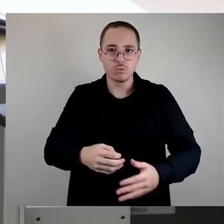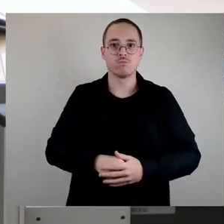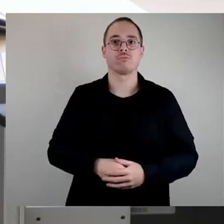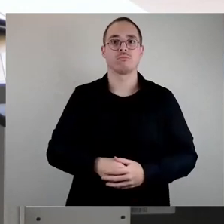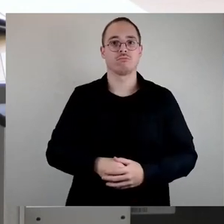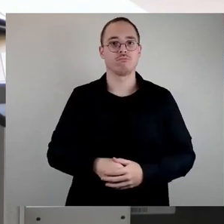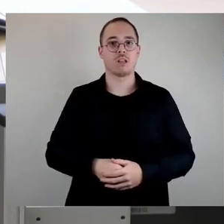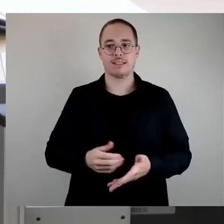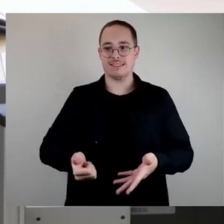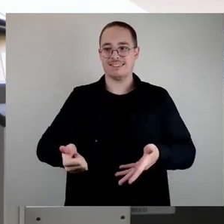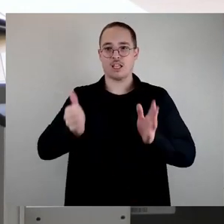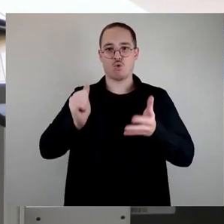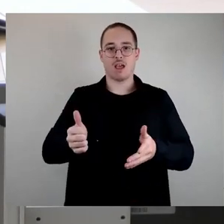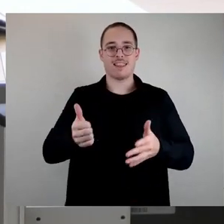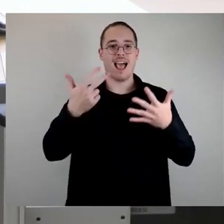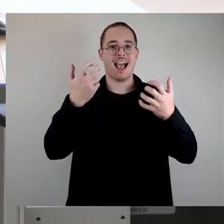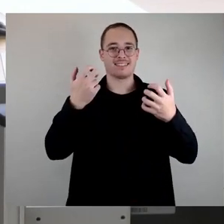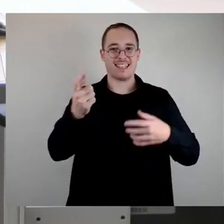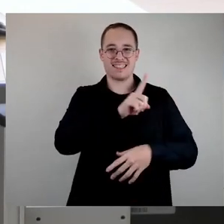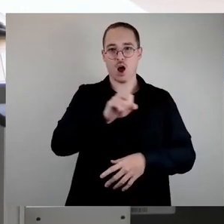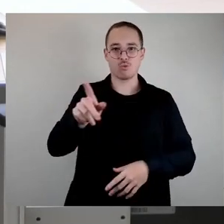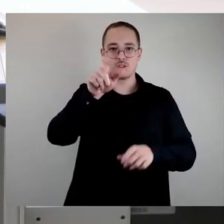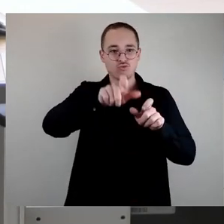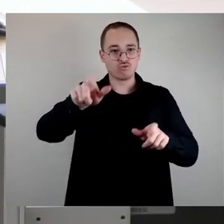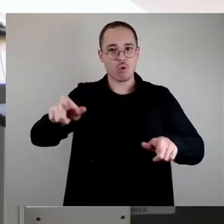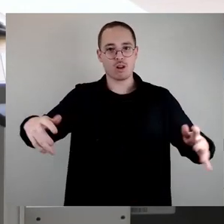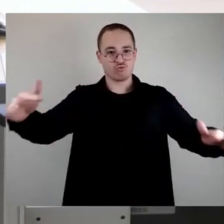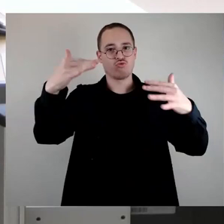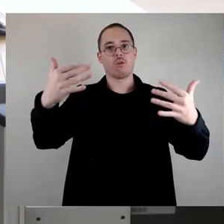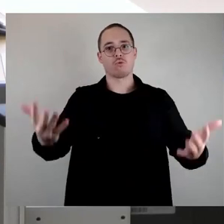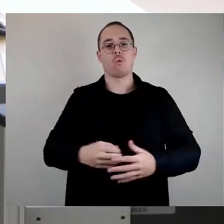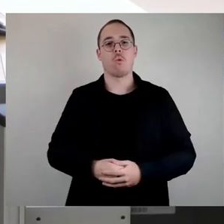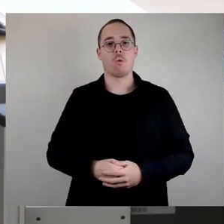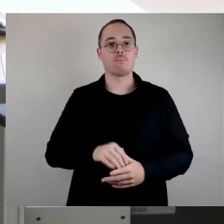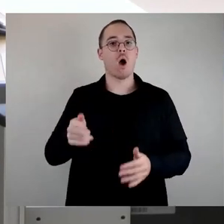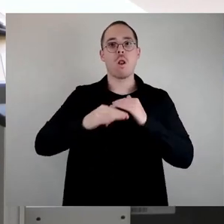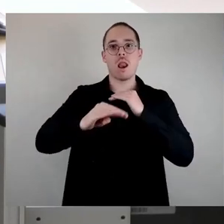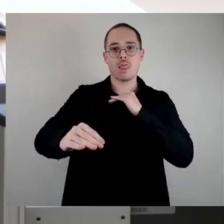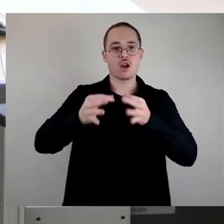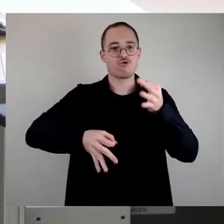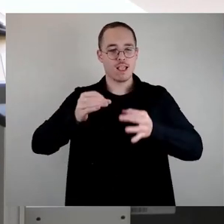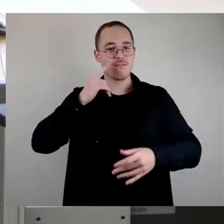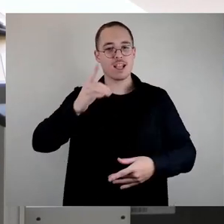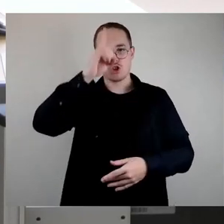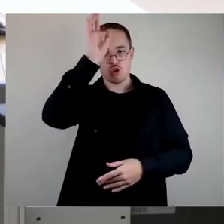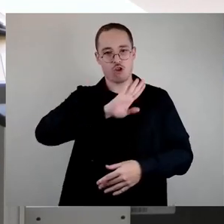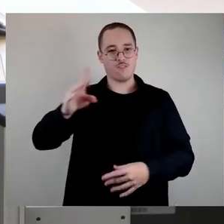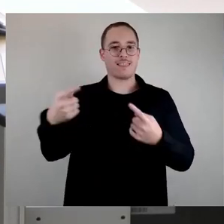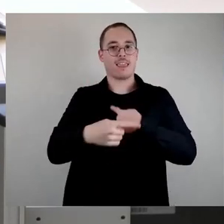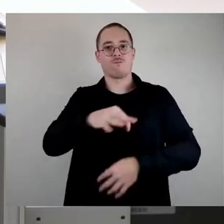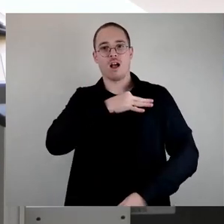an 2022 Länderspiel, Deutschland gegen Frankreich, ebenfalls in höchsten Tönen gelobt